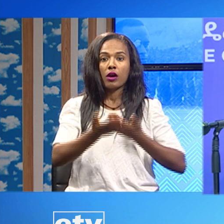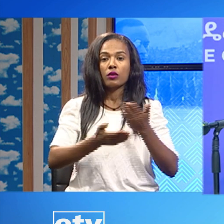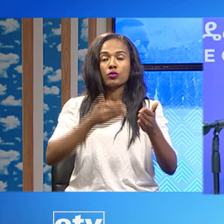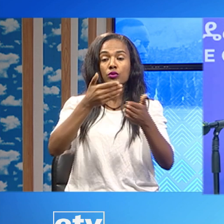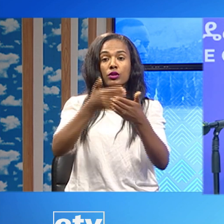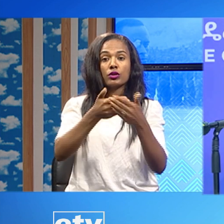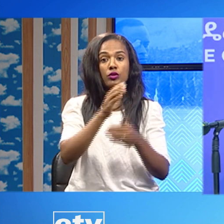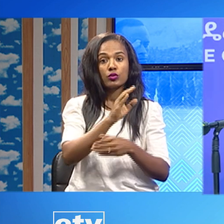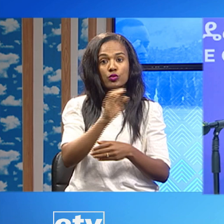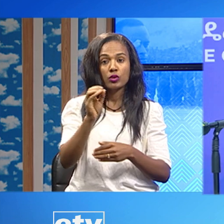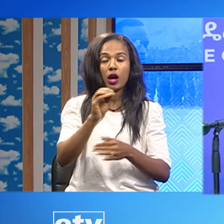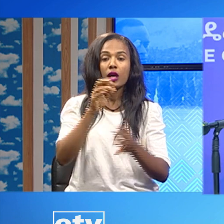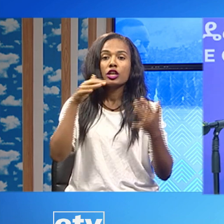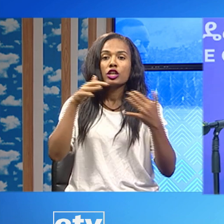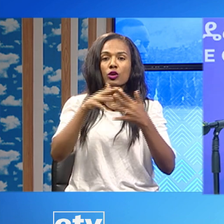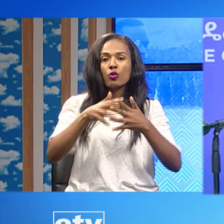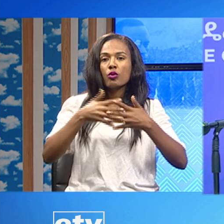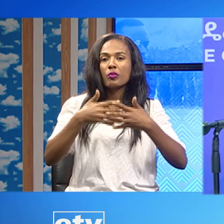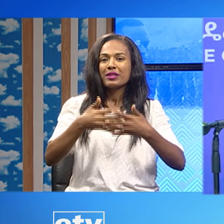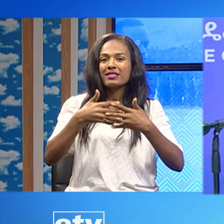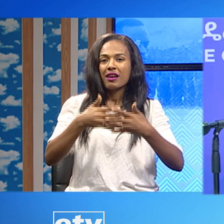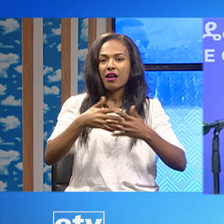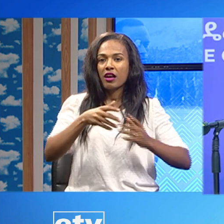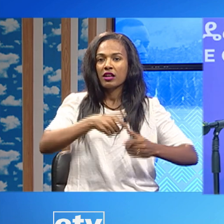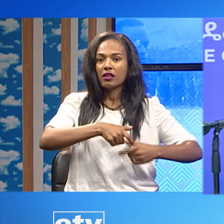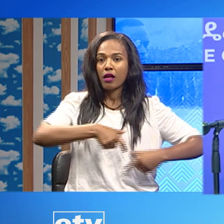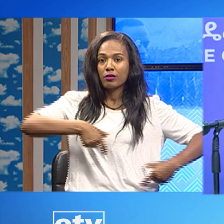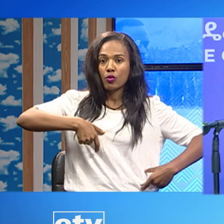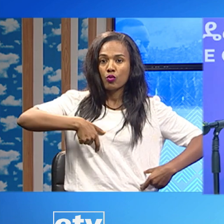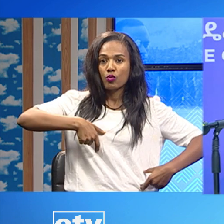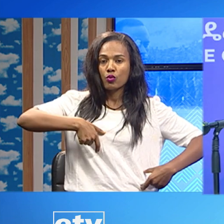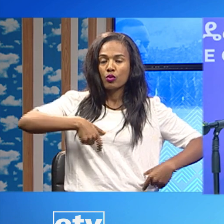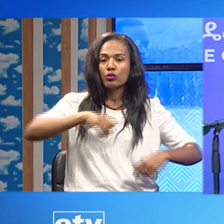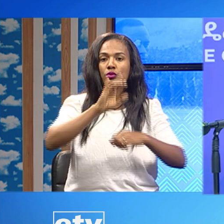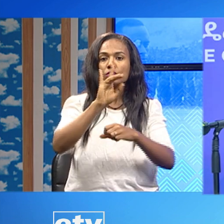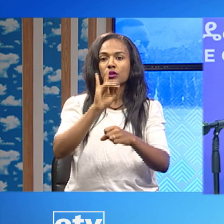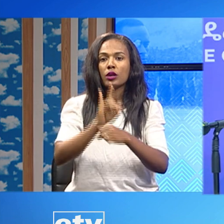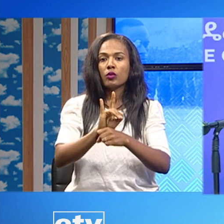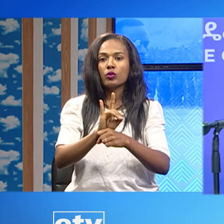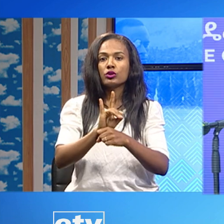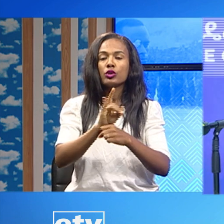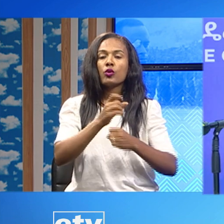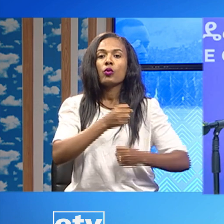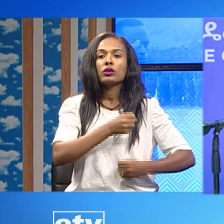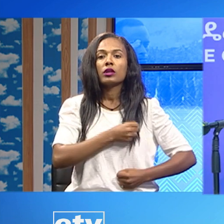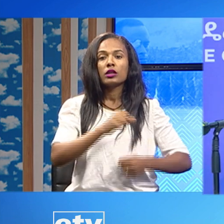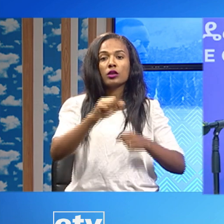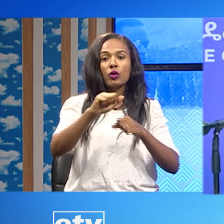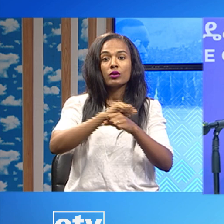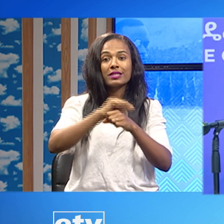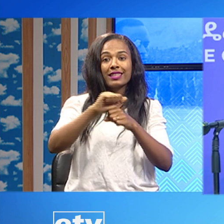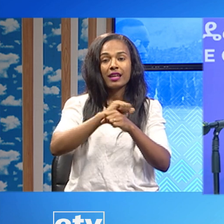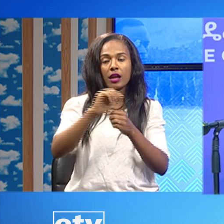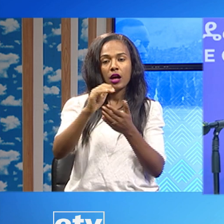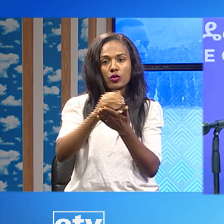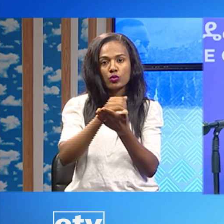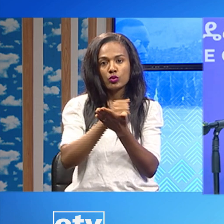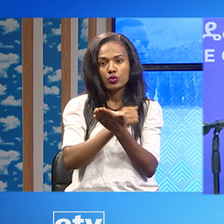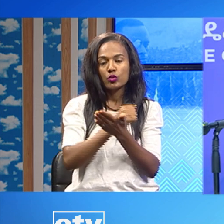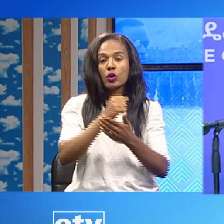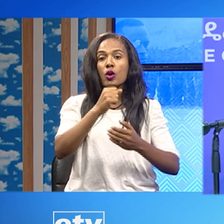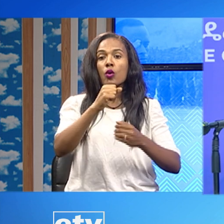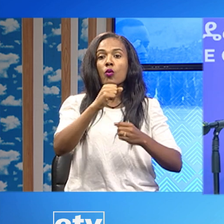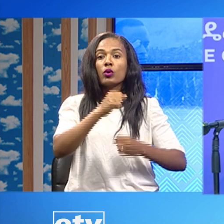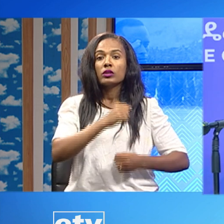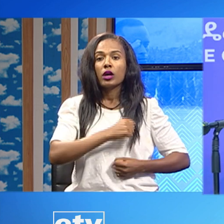የደረሱና የጦር መሳሪያ የታጠቁ ዜጎች ወታደራዊ ስልጠና እንዲወስዱ